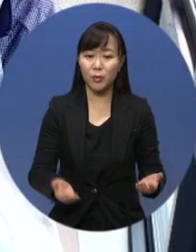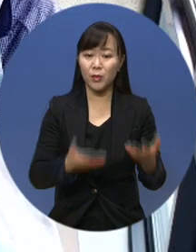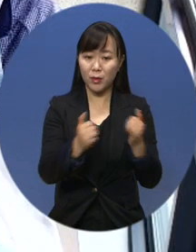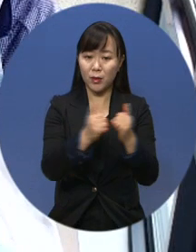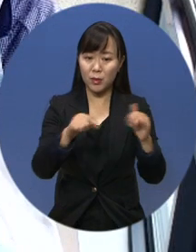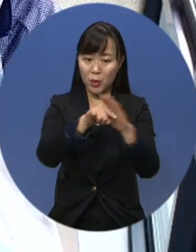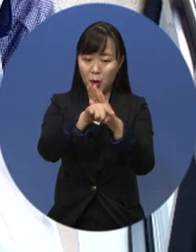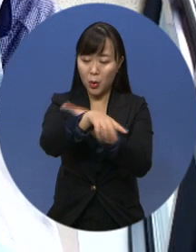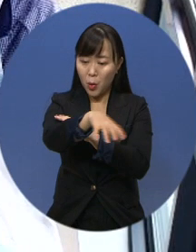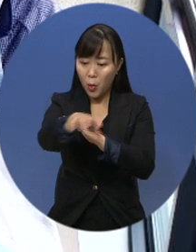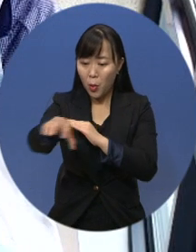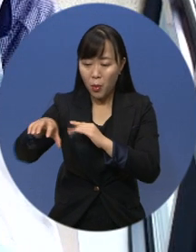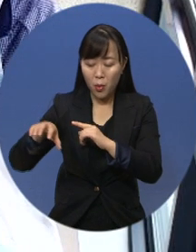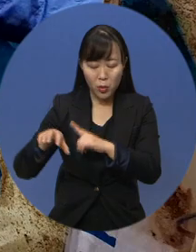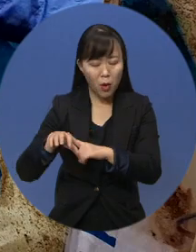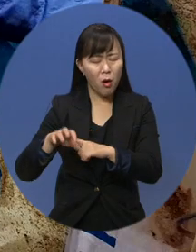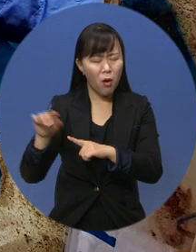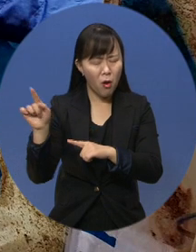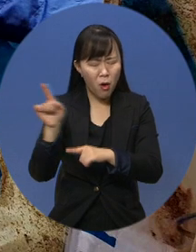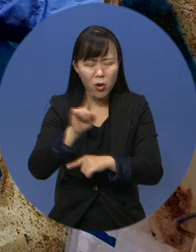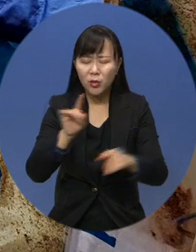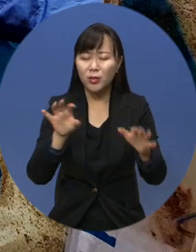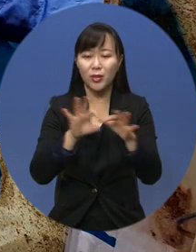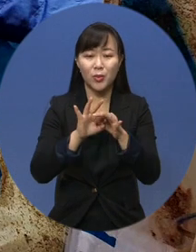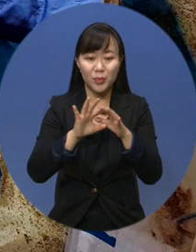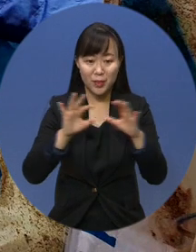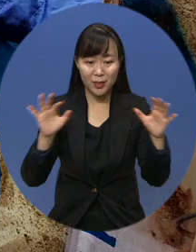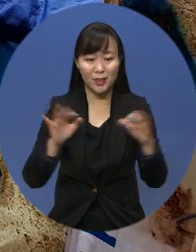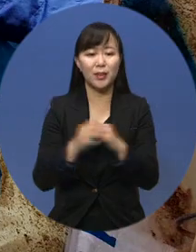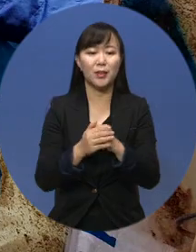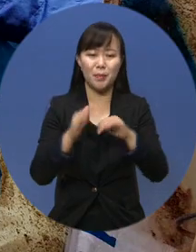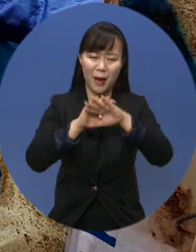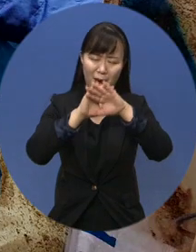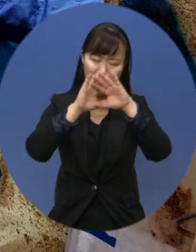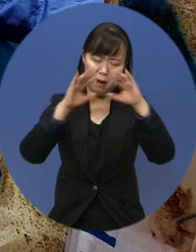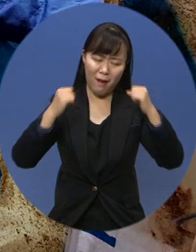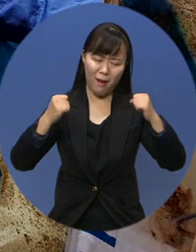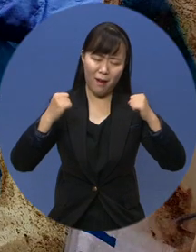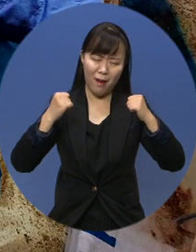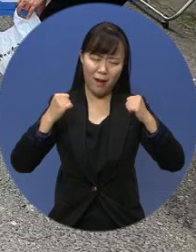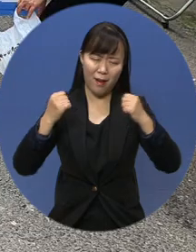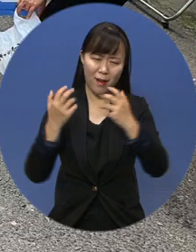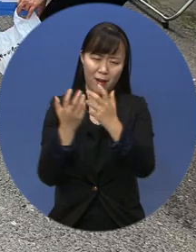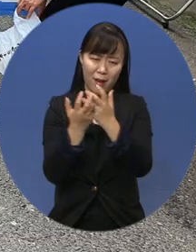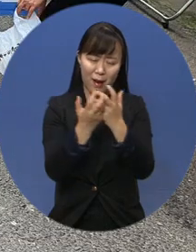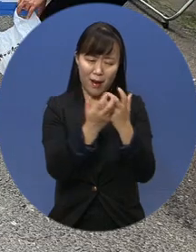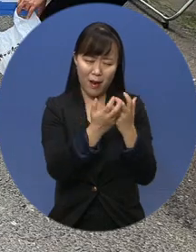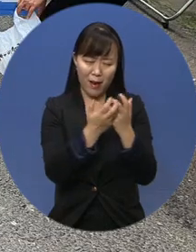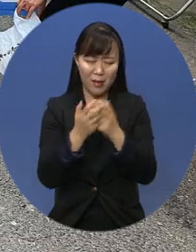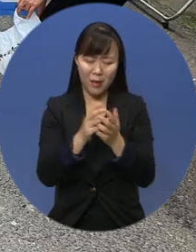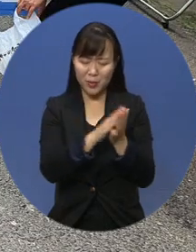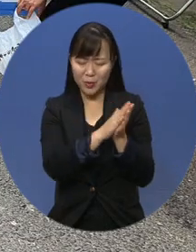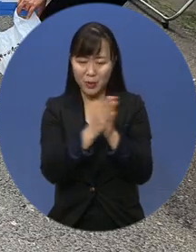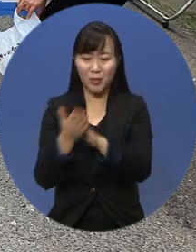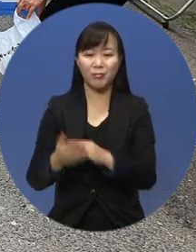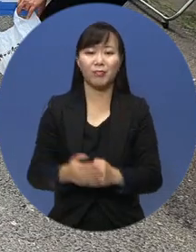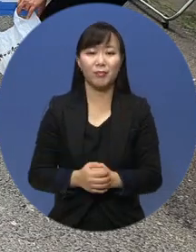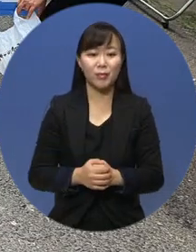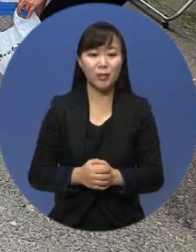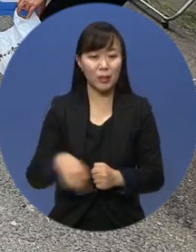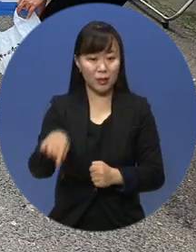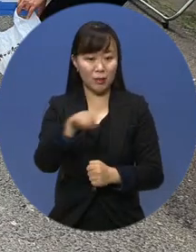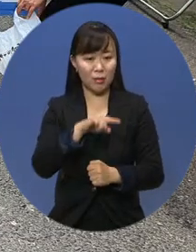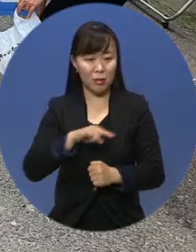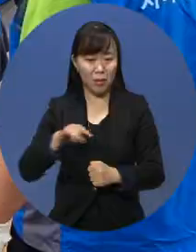봉사자들이 달려가는 곳이라면 그곳이 어떤 곳이라도 밝은 에너지가 넘치는 곳으로 변화됩니다.